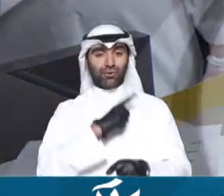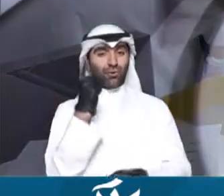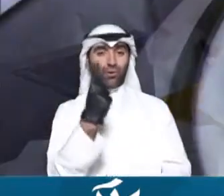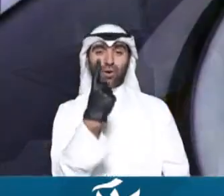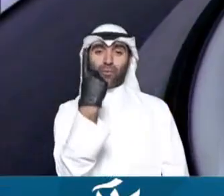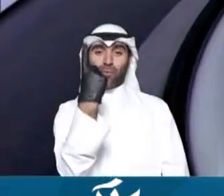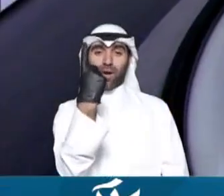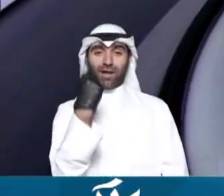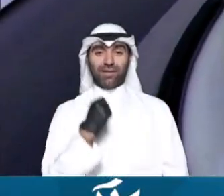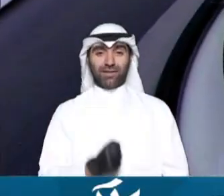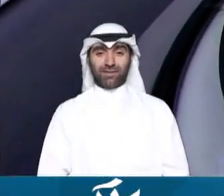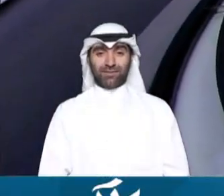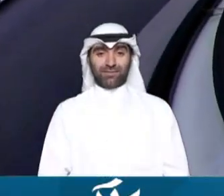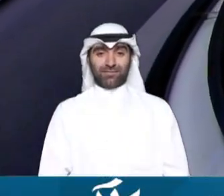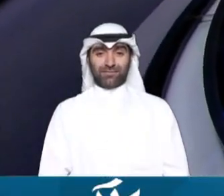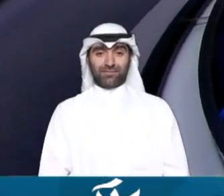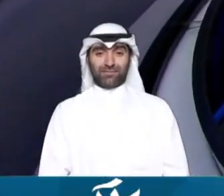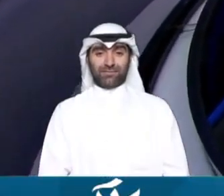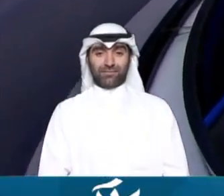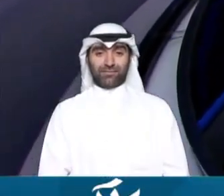خدمة.